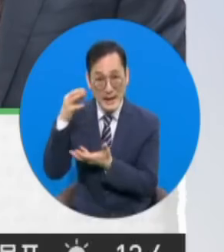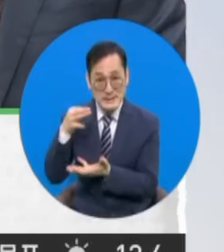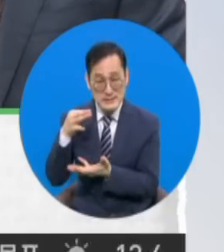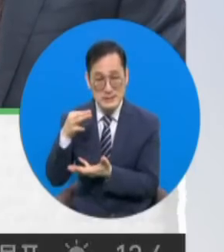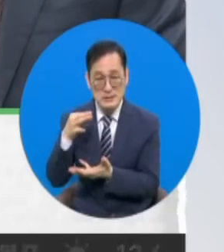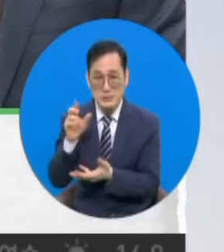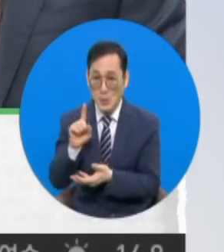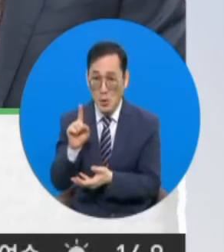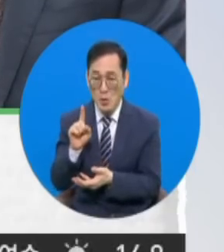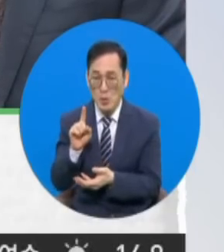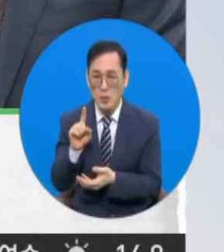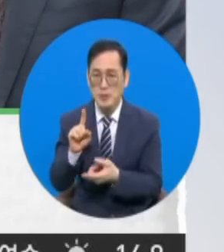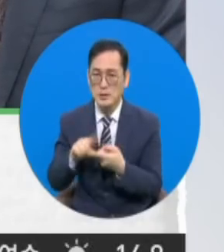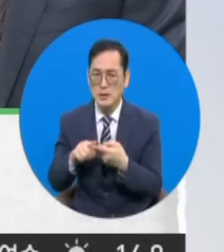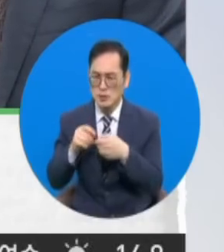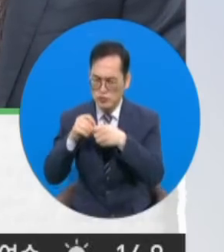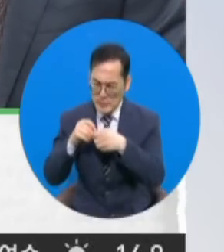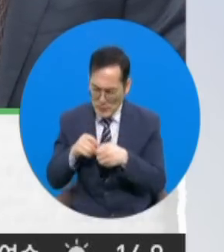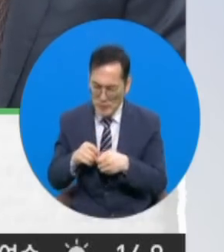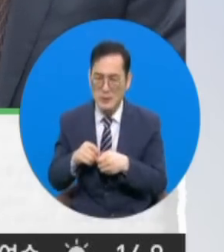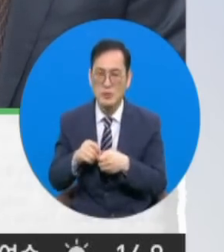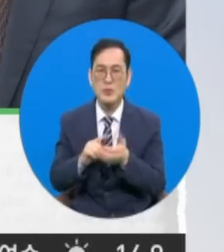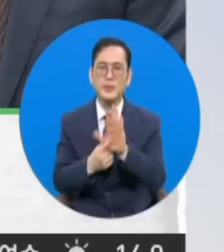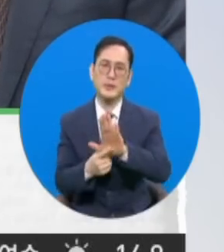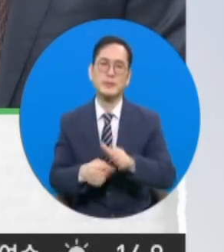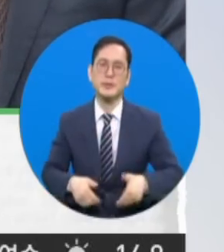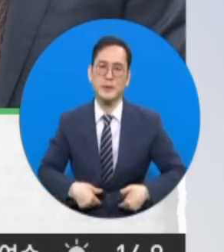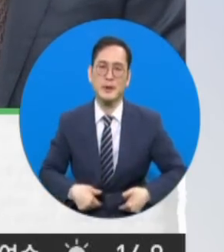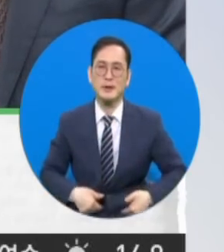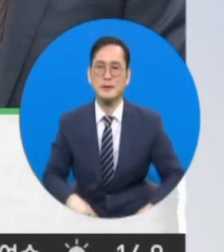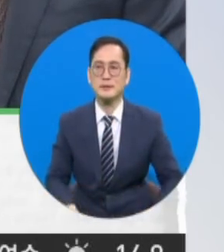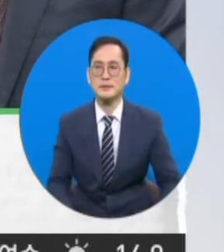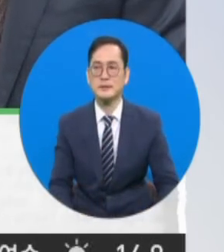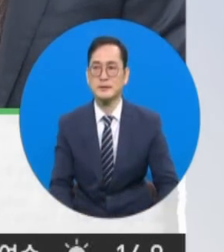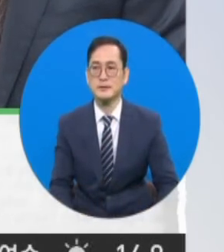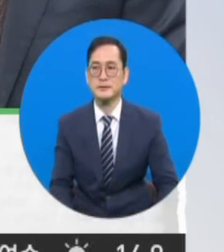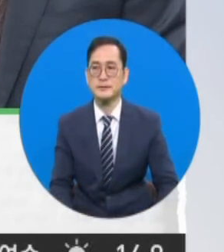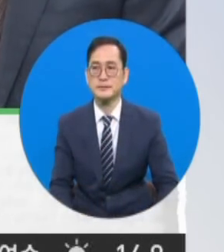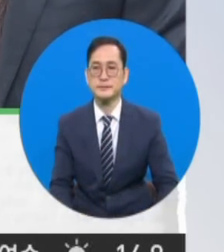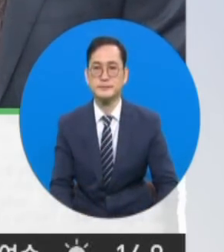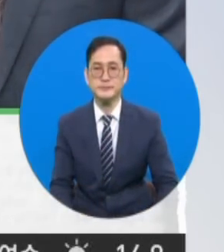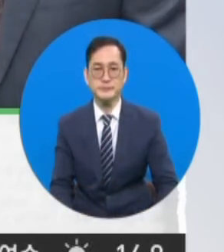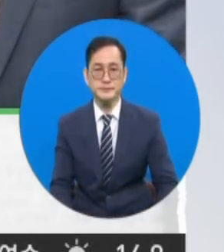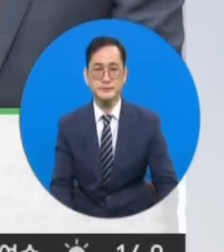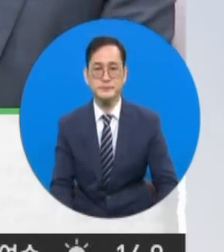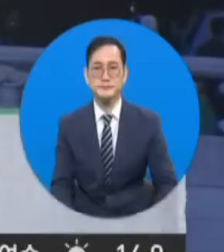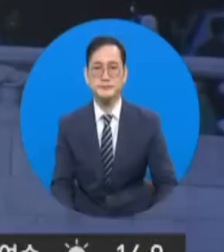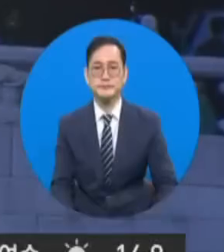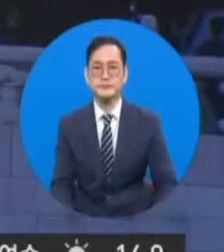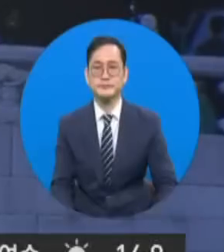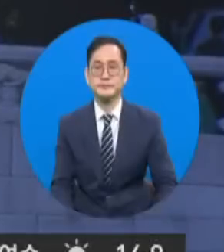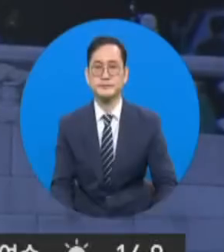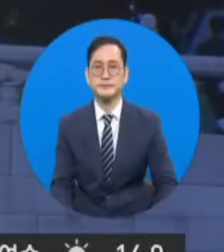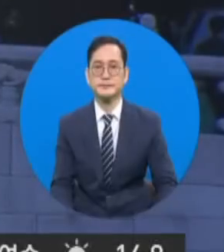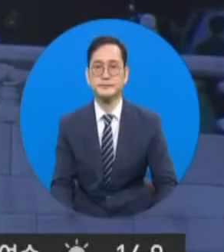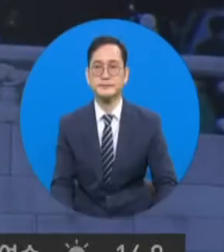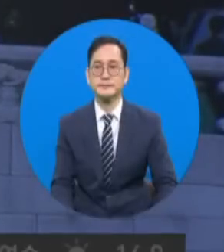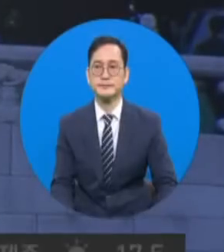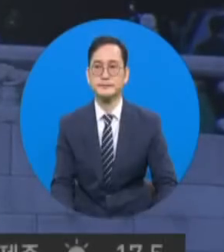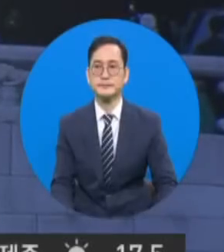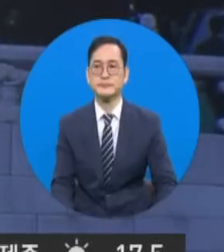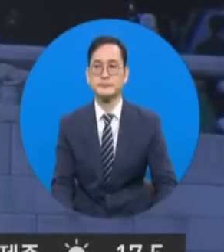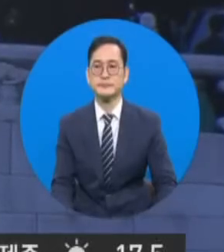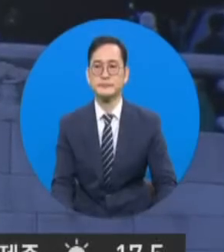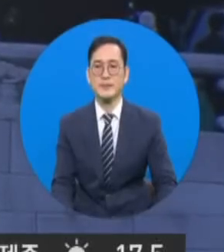말씀하시는데 어떤 가치를 말씀하시는지 좀 불분명하다이 말씀도 아울러서 드리도록 하겠습니다 취임 1주년을 즈음에서